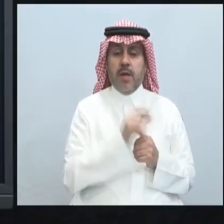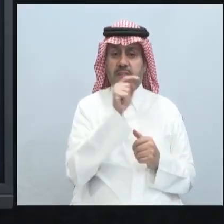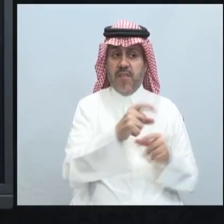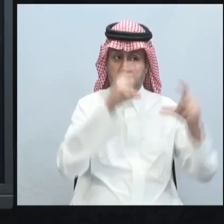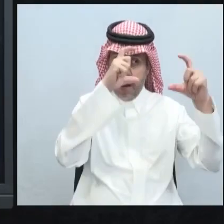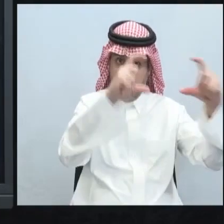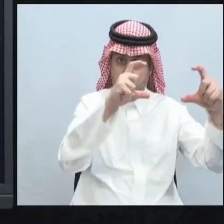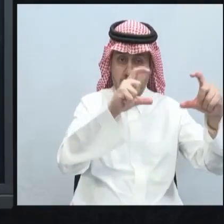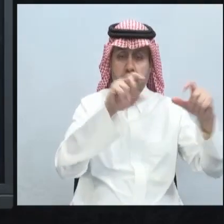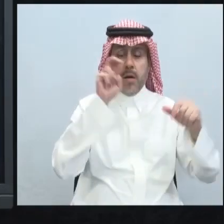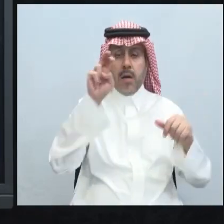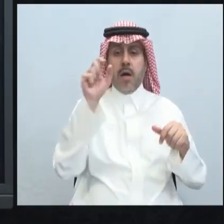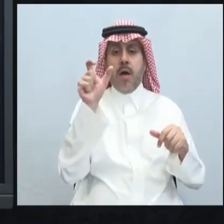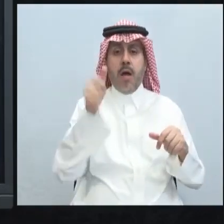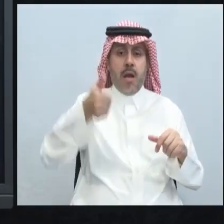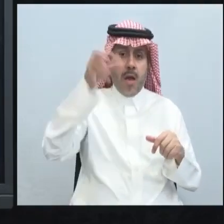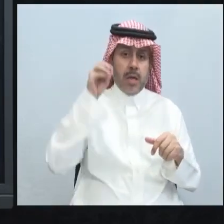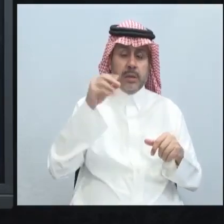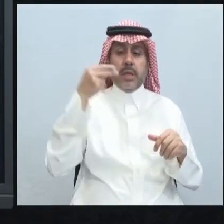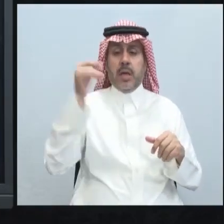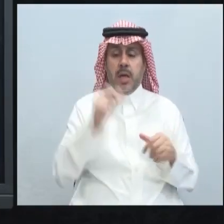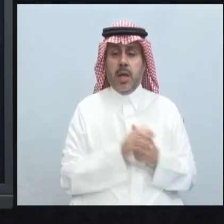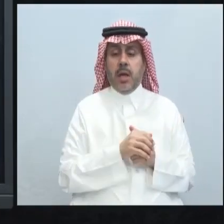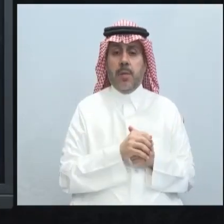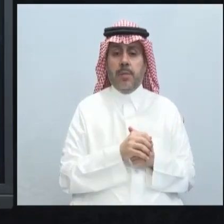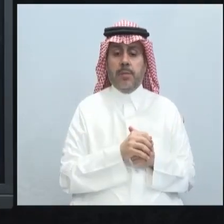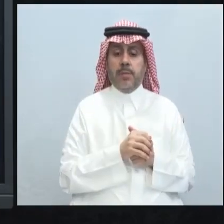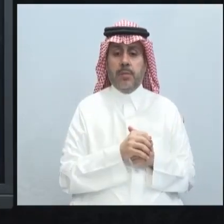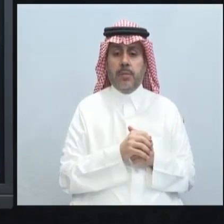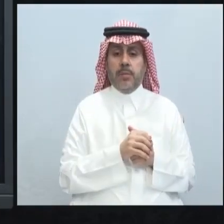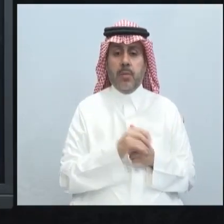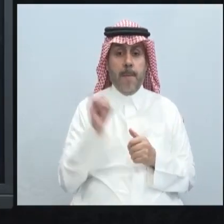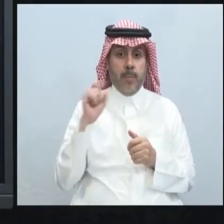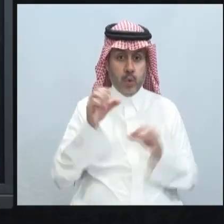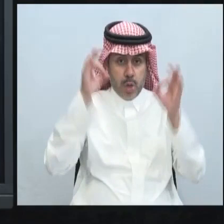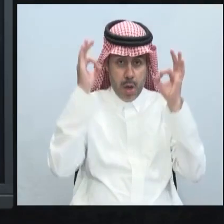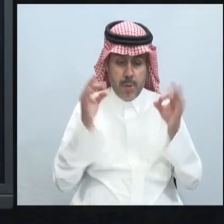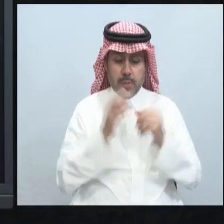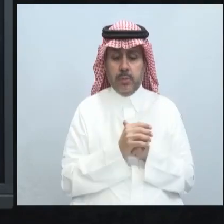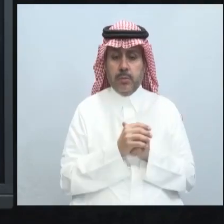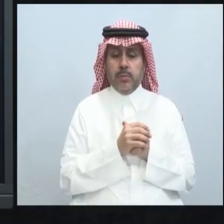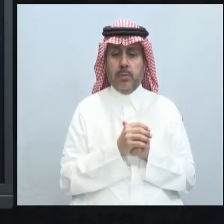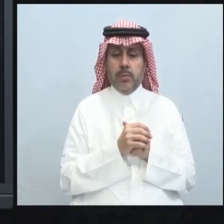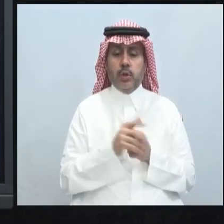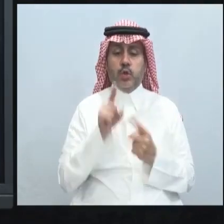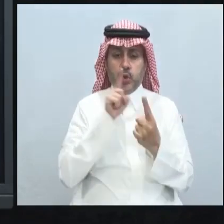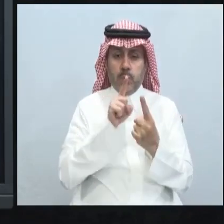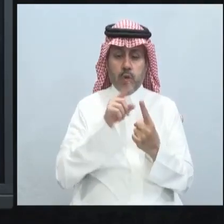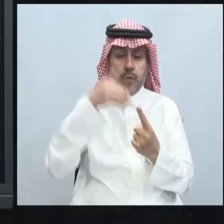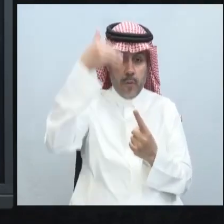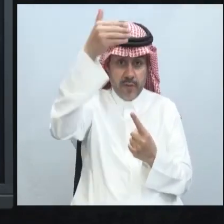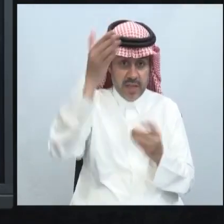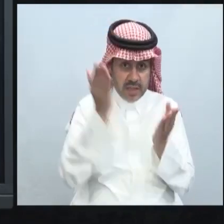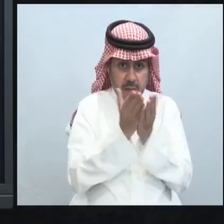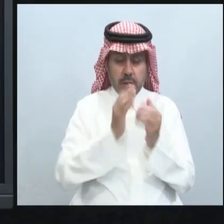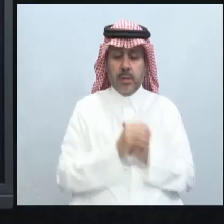المتوفره على هذه المنصه التعليميه المتميزه والمتكامله الى الملتقى باذن الله عز